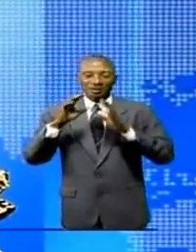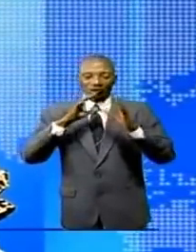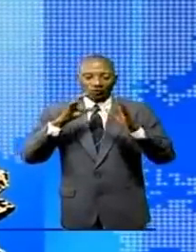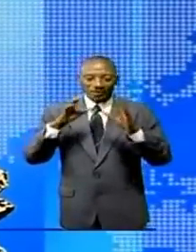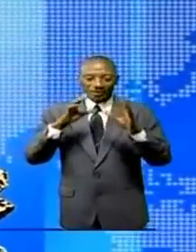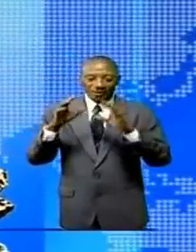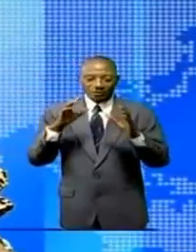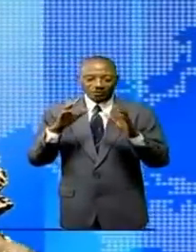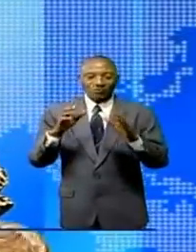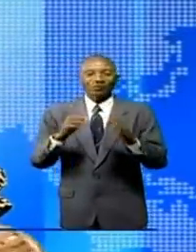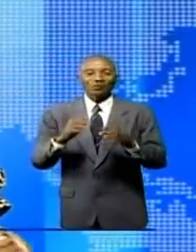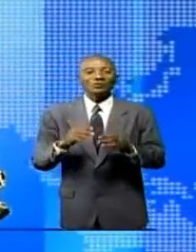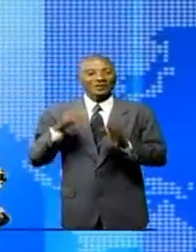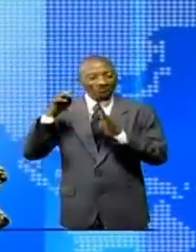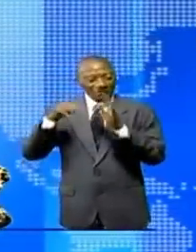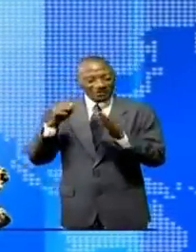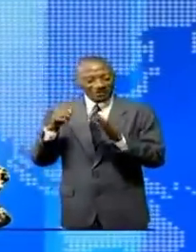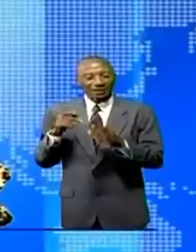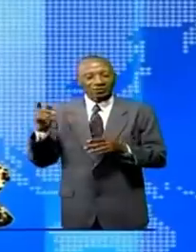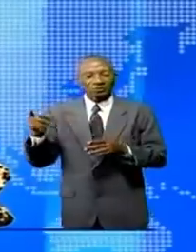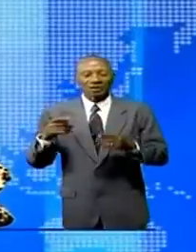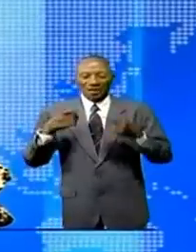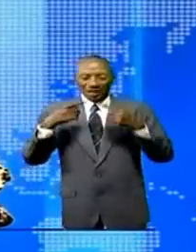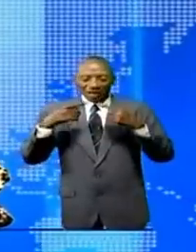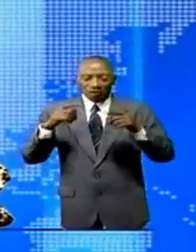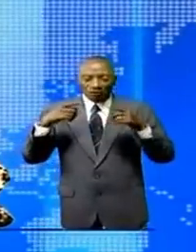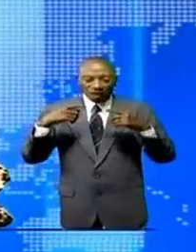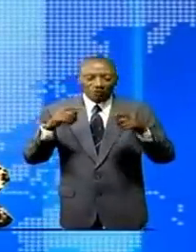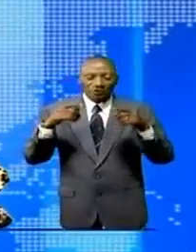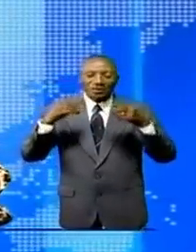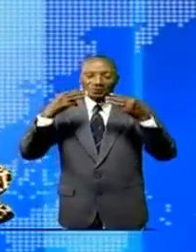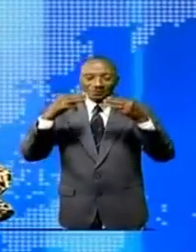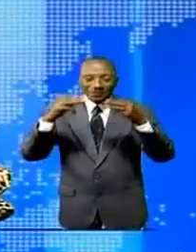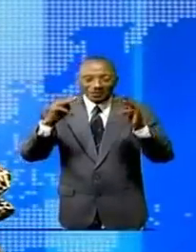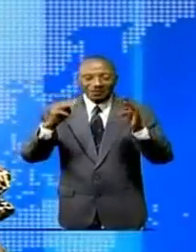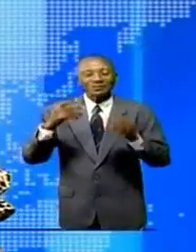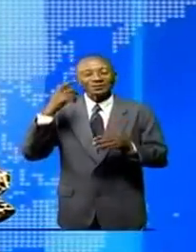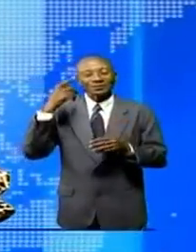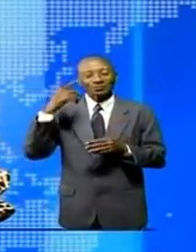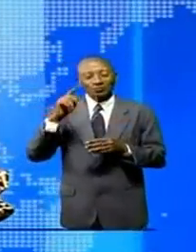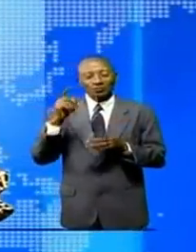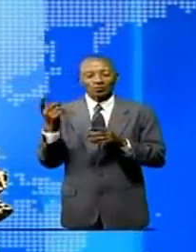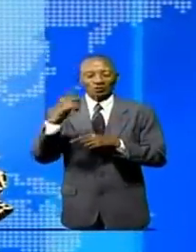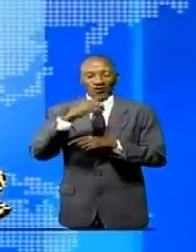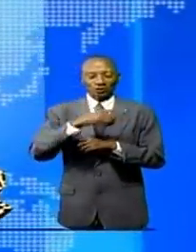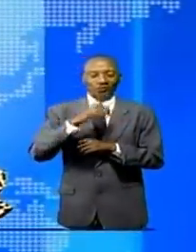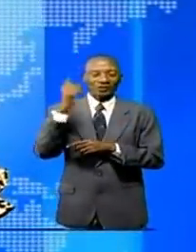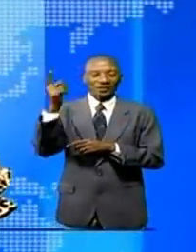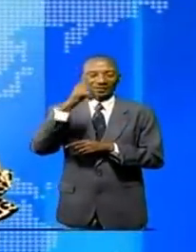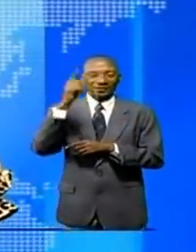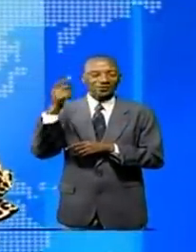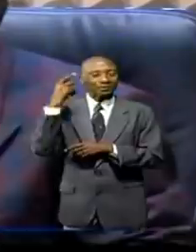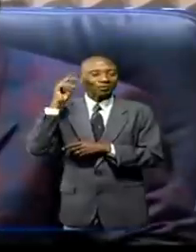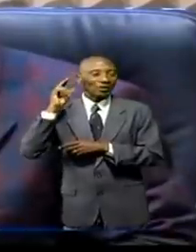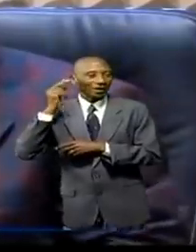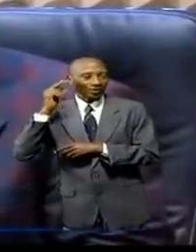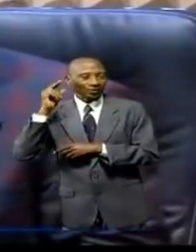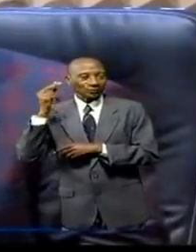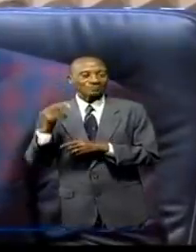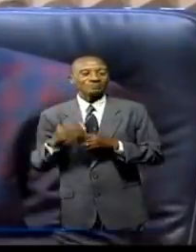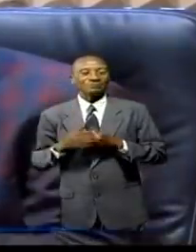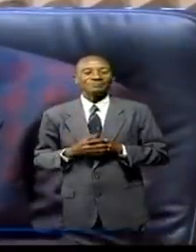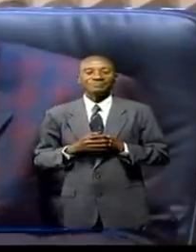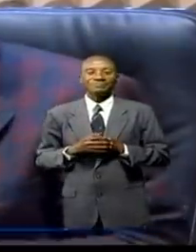a sensibilisé les journalistes et cadres de la radio nationale sur l'importance de ce média. Dessi Kabasili. Et donc